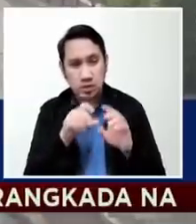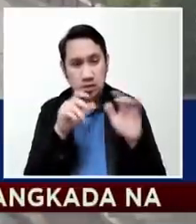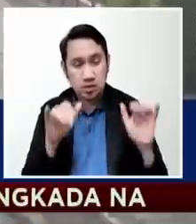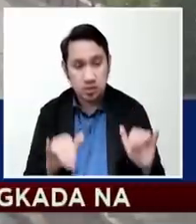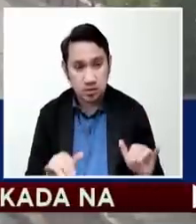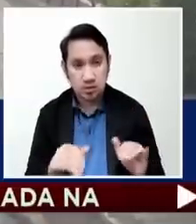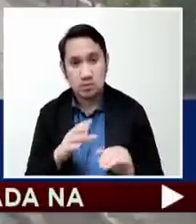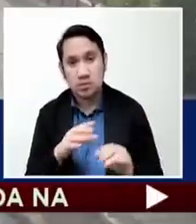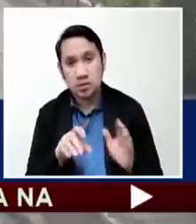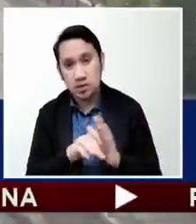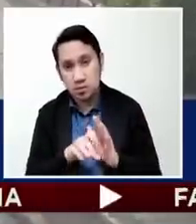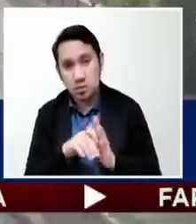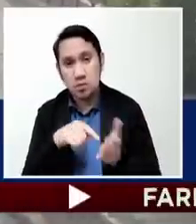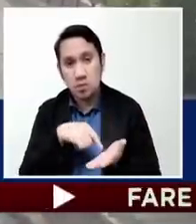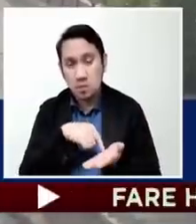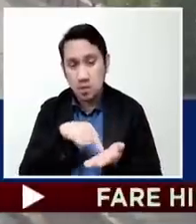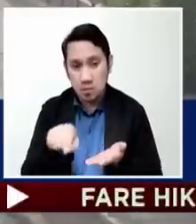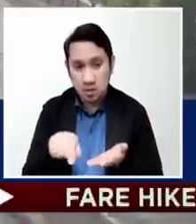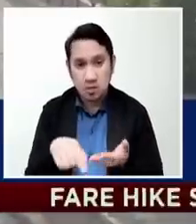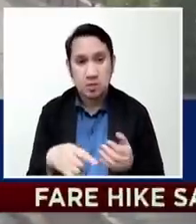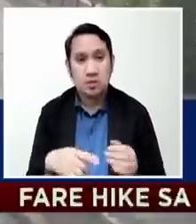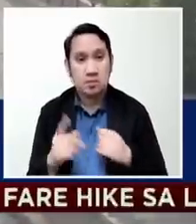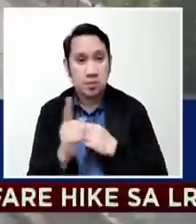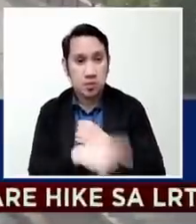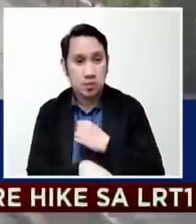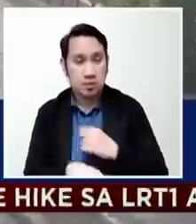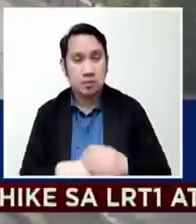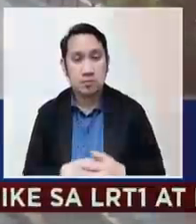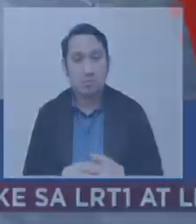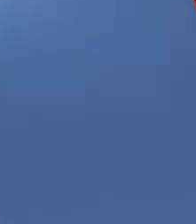sa pagbabayad ng multa.